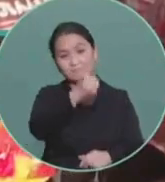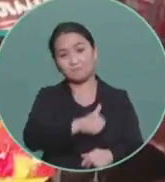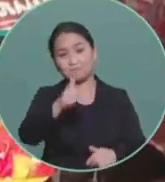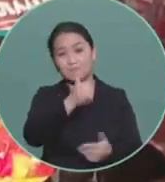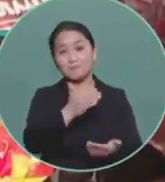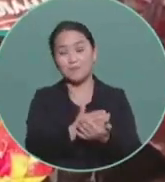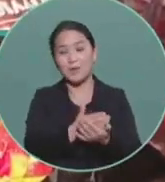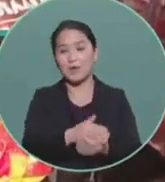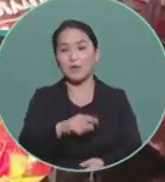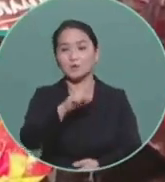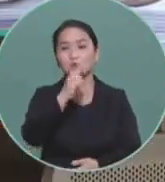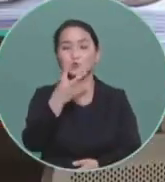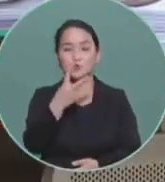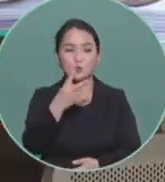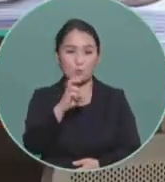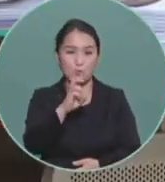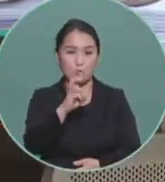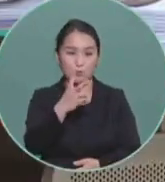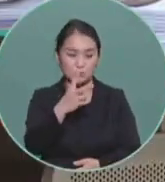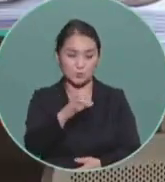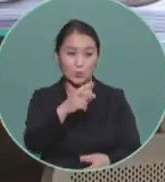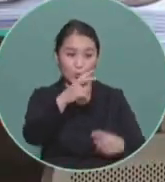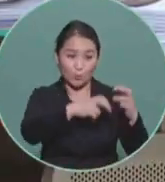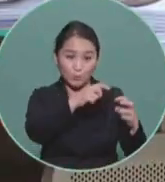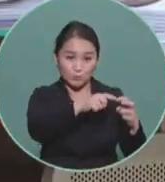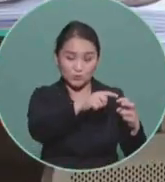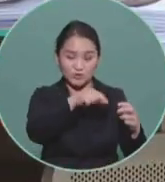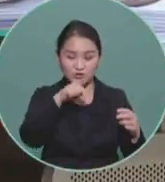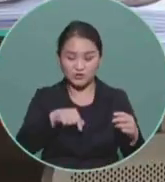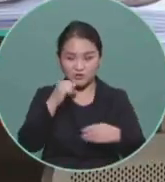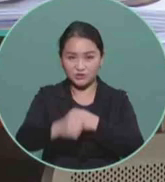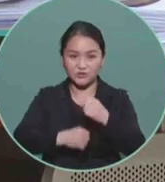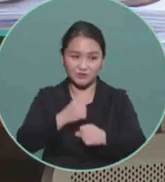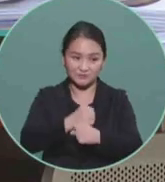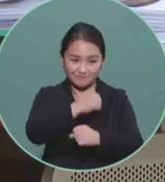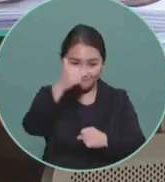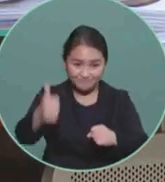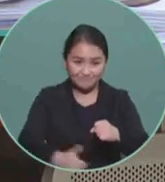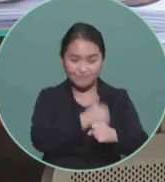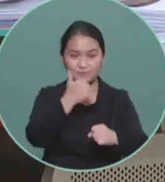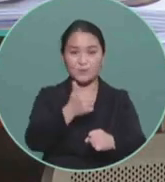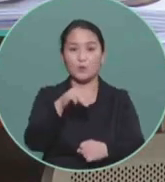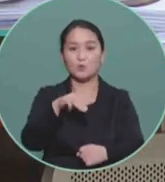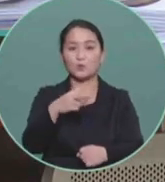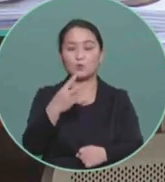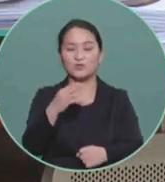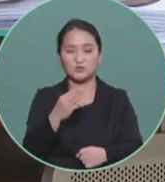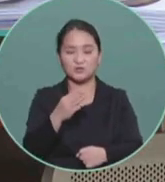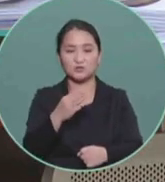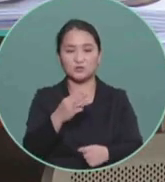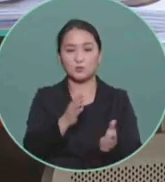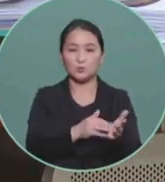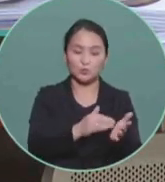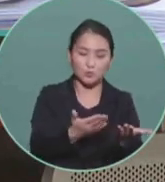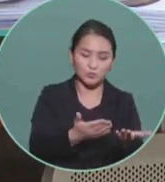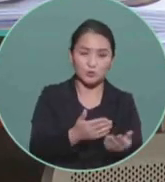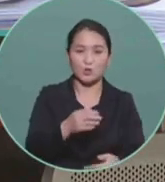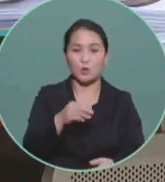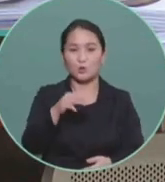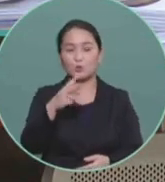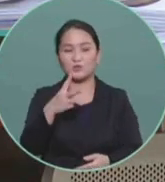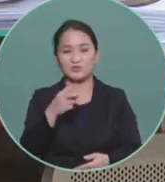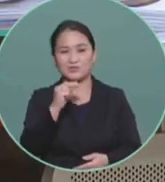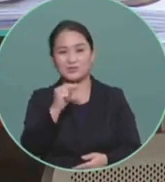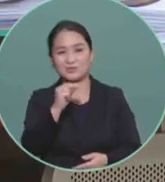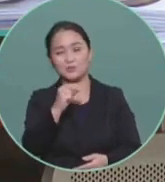гэж үзэж байгаа. Зүүн бүсийн үйлдвэр энэ жил жигдээд явчих юм бол ер нь бол төлөсний хамсдлаас гадна бусад төлөсний чанар